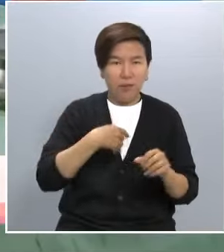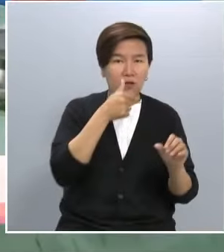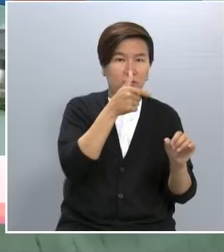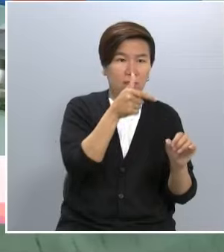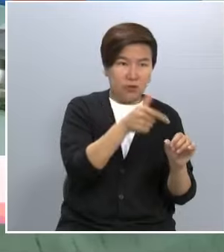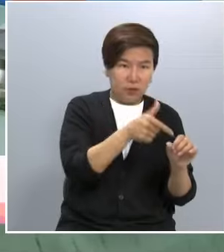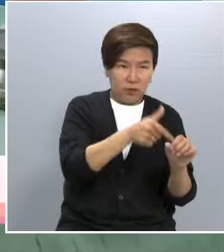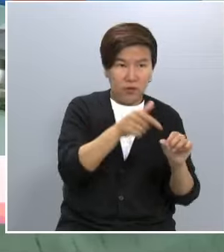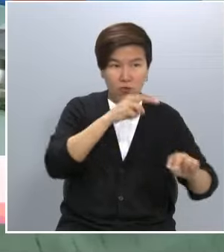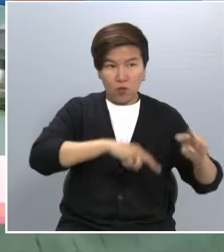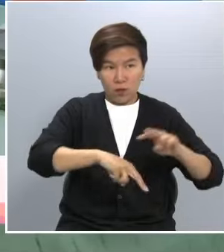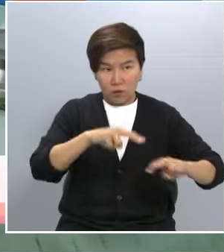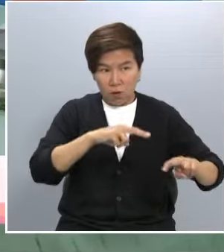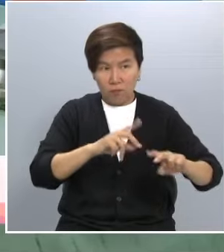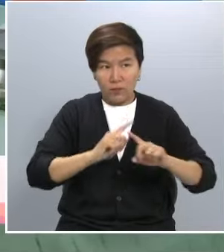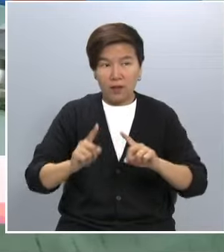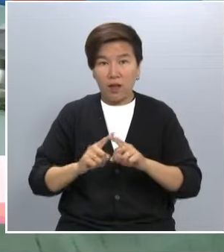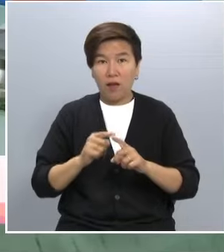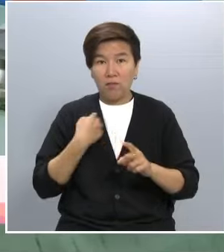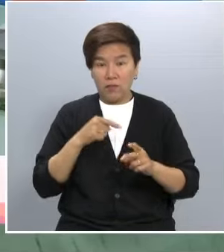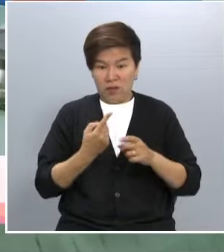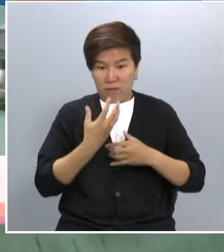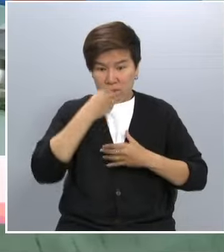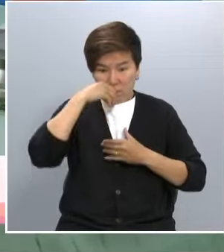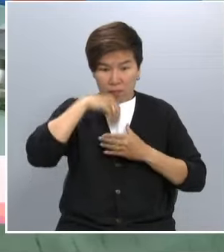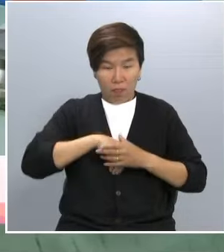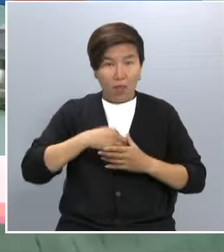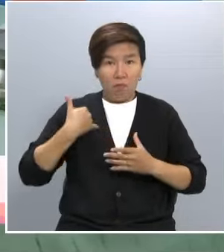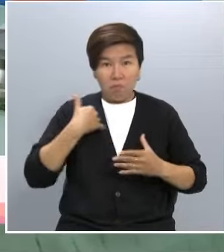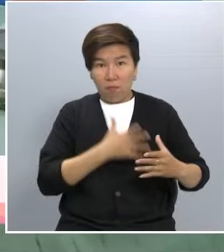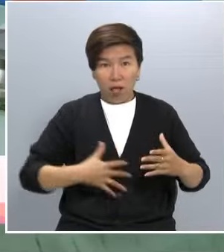อบว่ามีสารปนเปื้อนไหมฟังเสียงผู้ว่าค่ะ